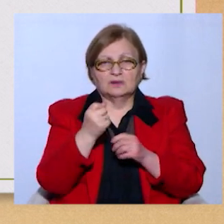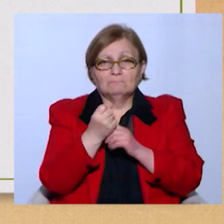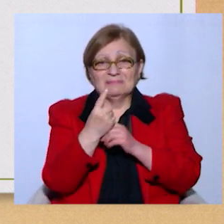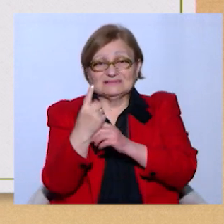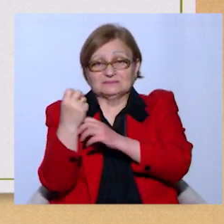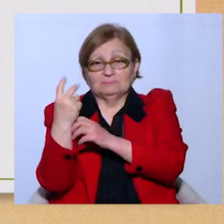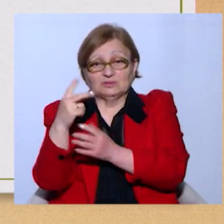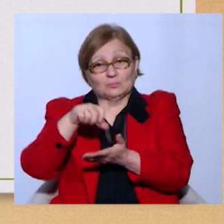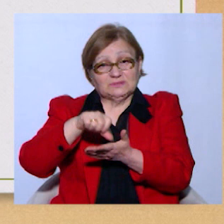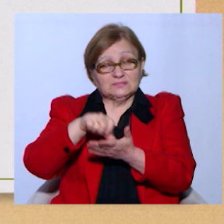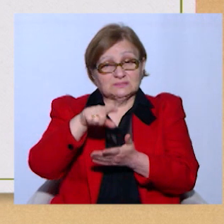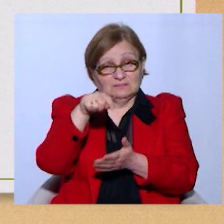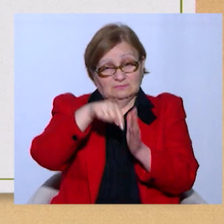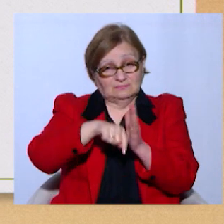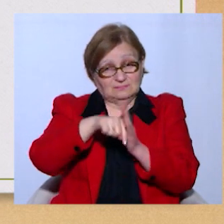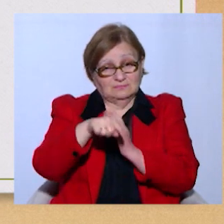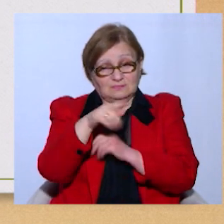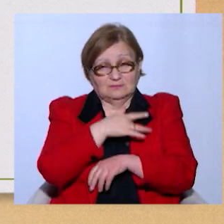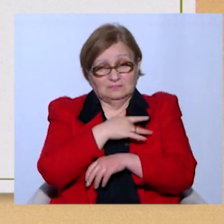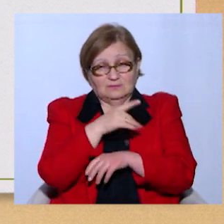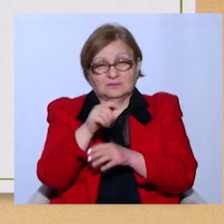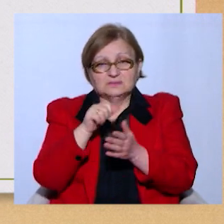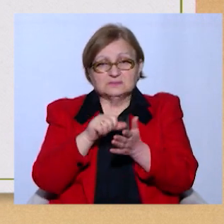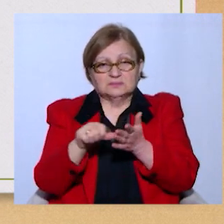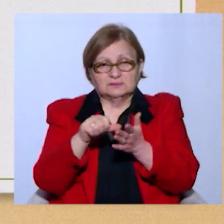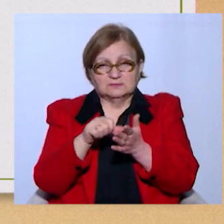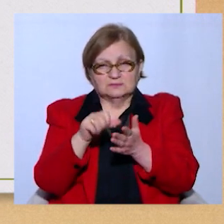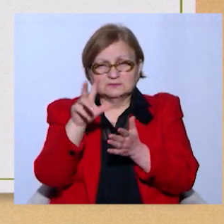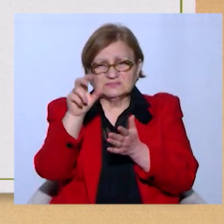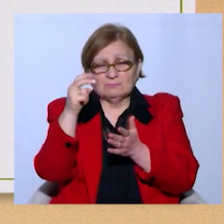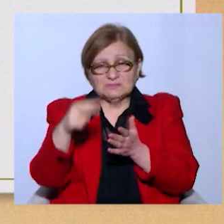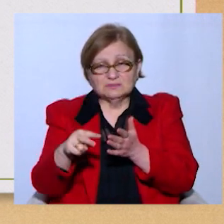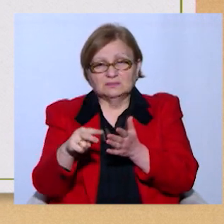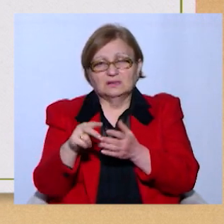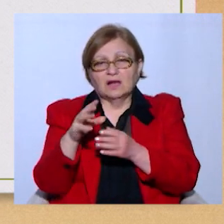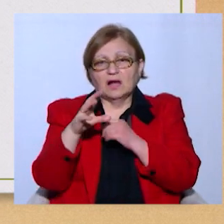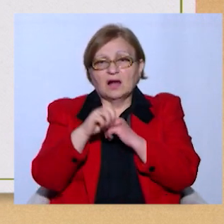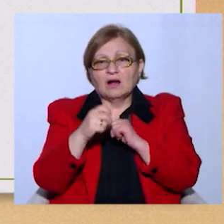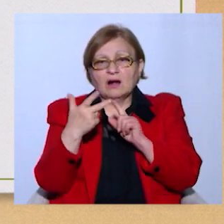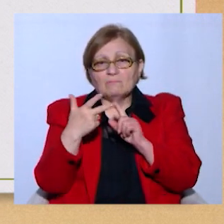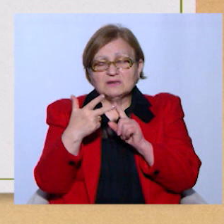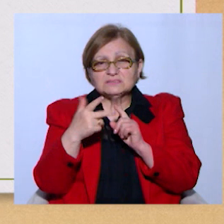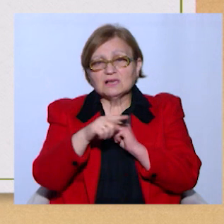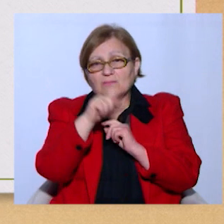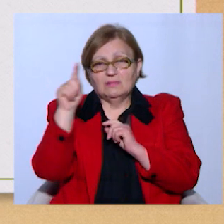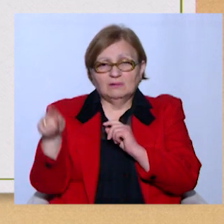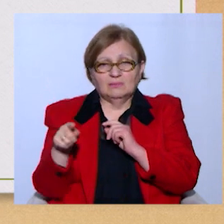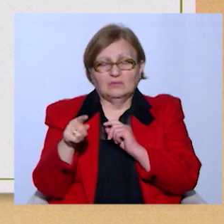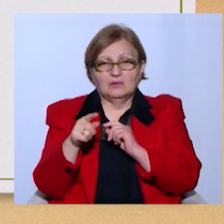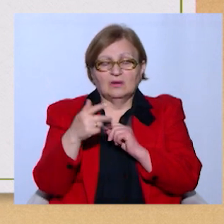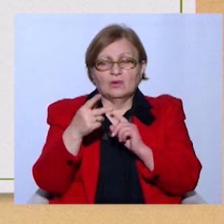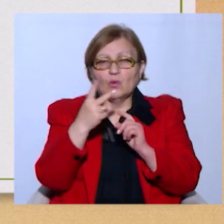მე-11-დან მე-20 წევრის ჩათვლით წევრების ჯამი 60-ი, 300-ი რომაა და კიდევ მომდევნო 10 წევრში